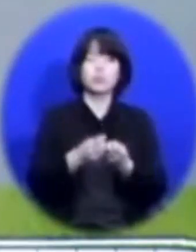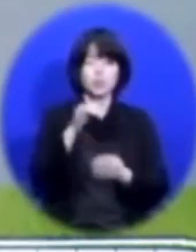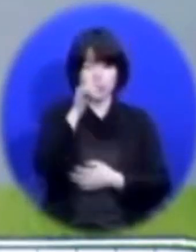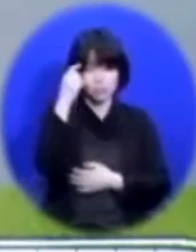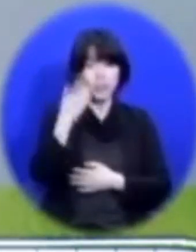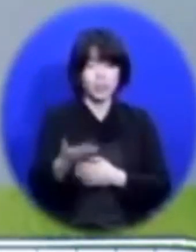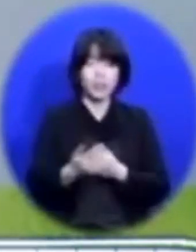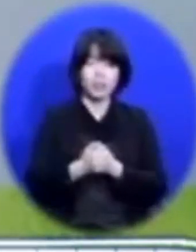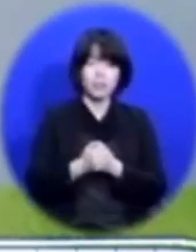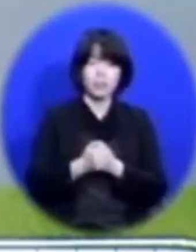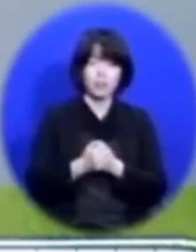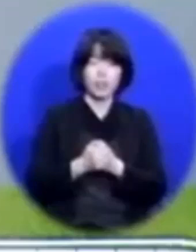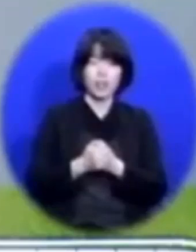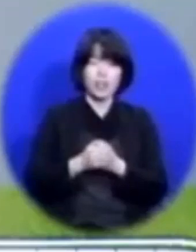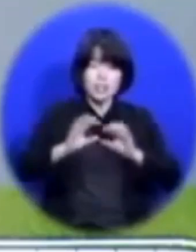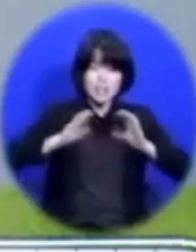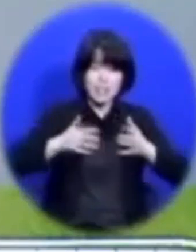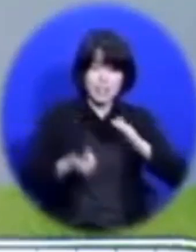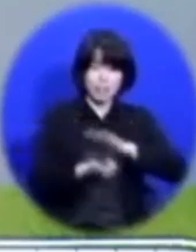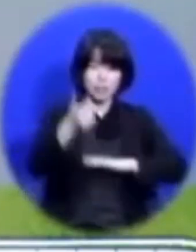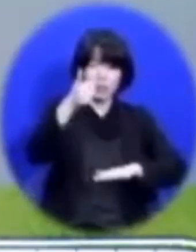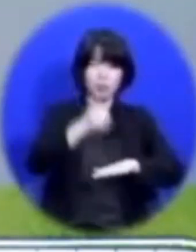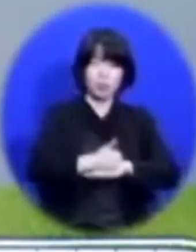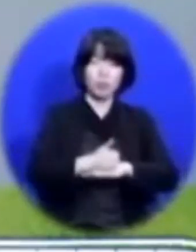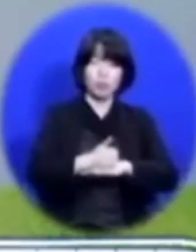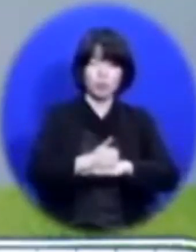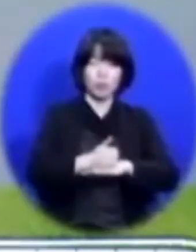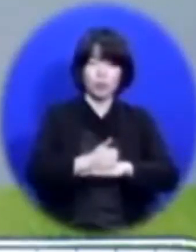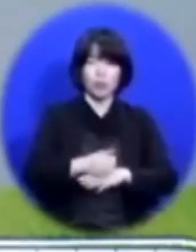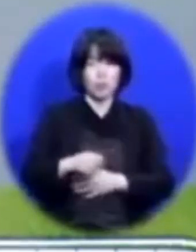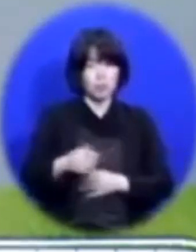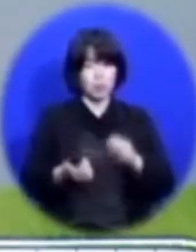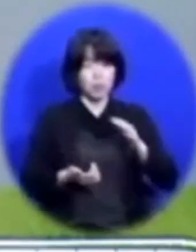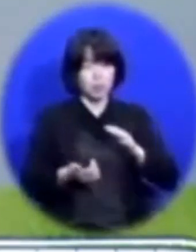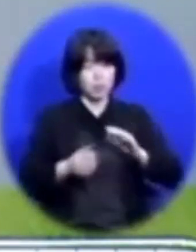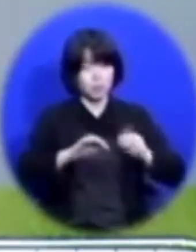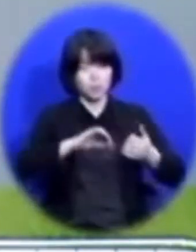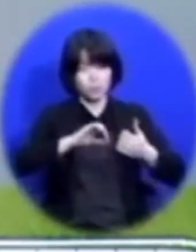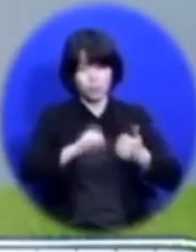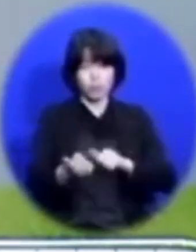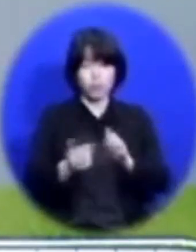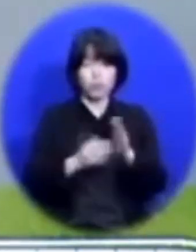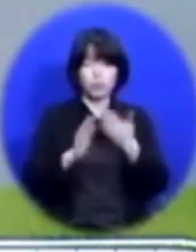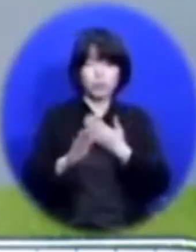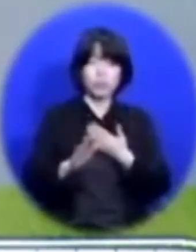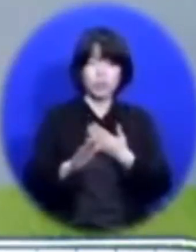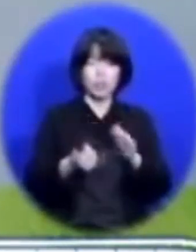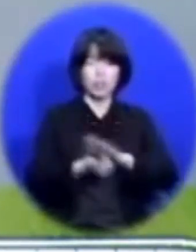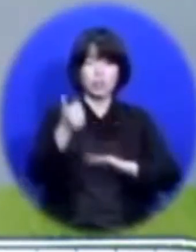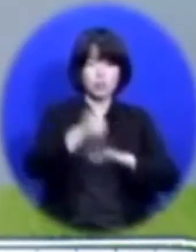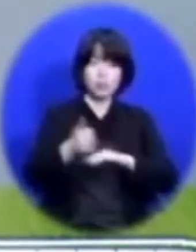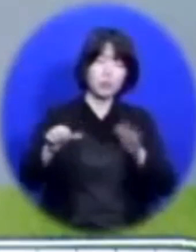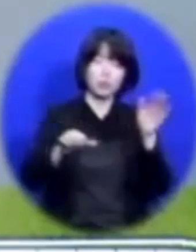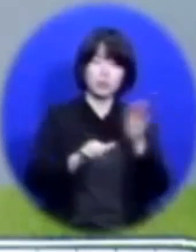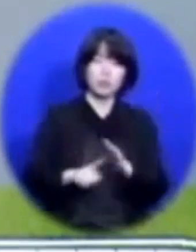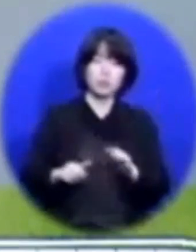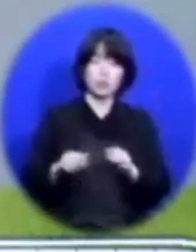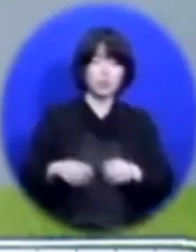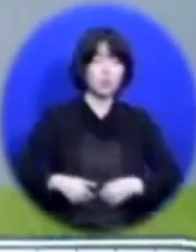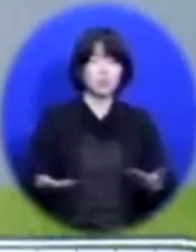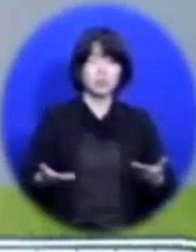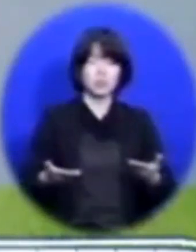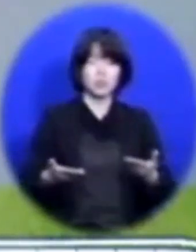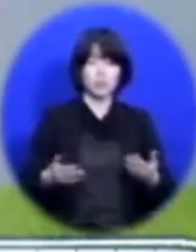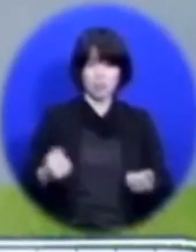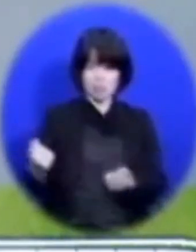이될수있을까요?세속적인 성공이란,사후에성공이나실패는무슨의미가있을까요 ?당신은 건강한가요,아니면